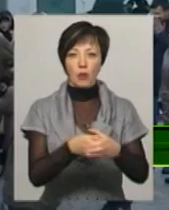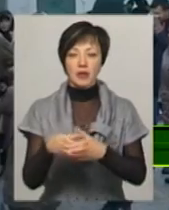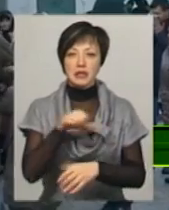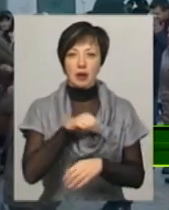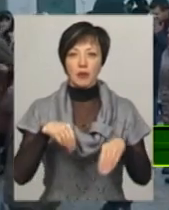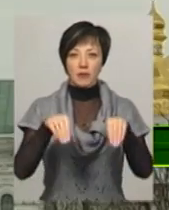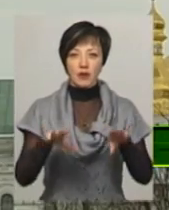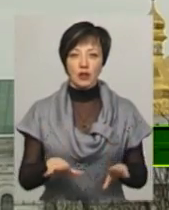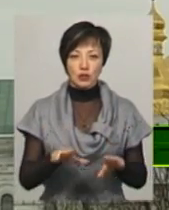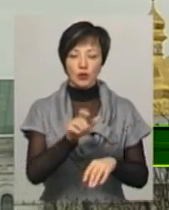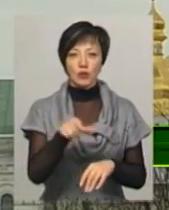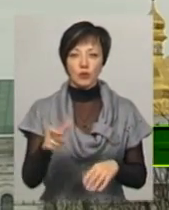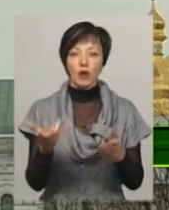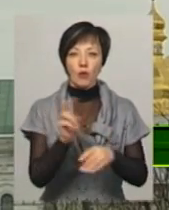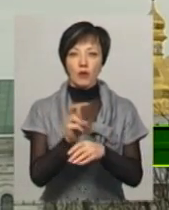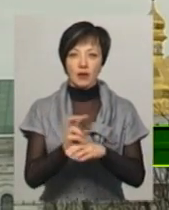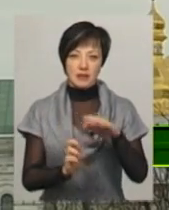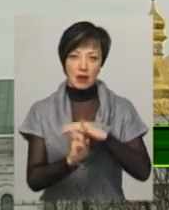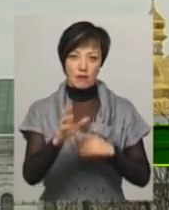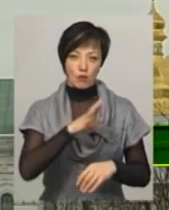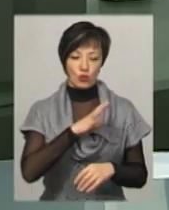самим вирішувати, прихожанам якої церкви бути.